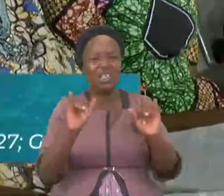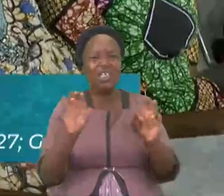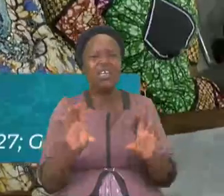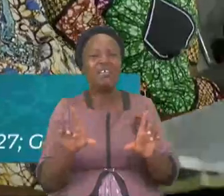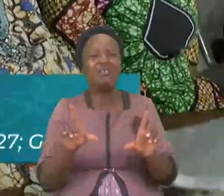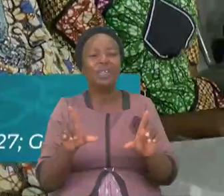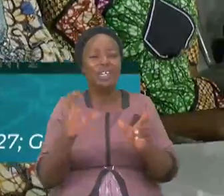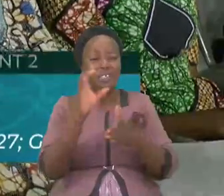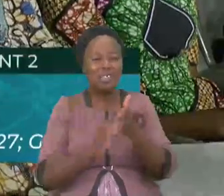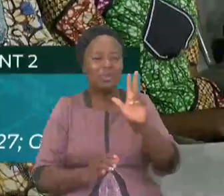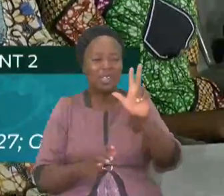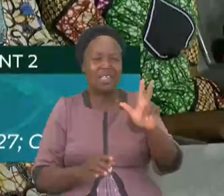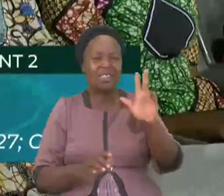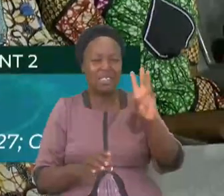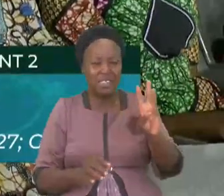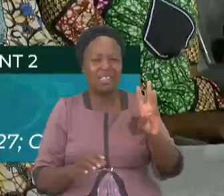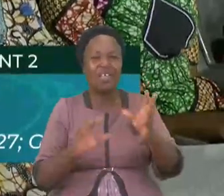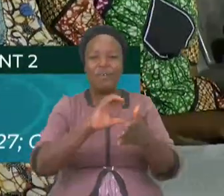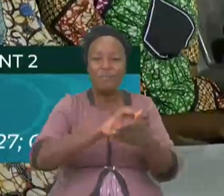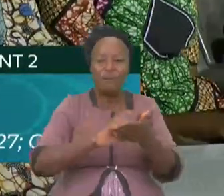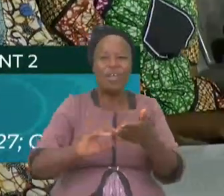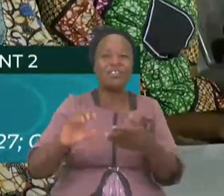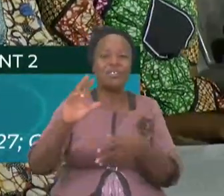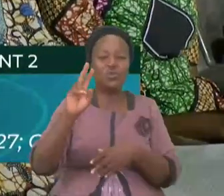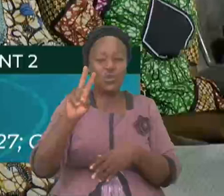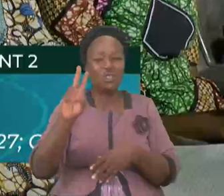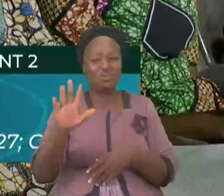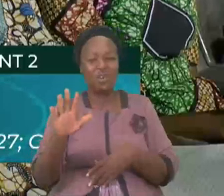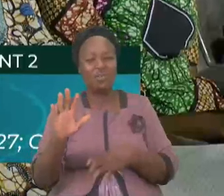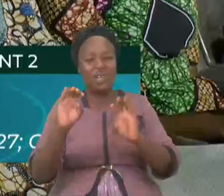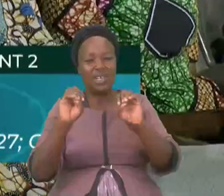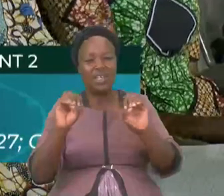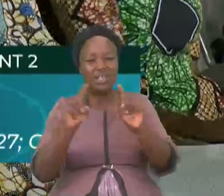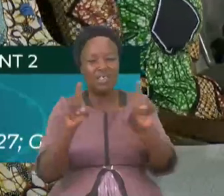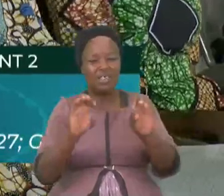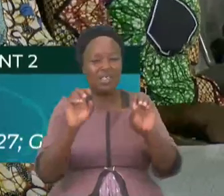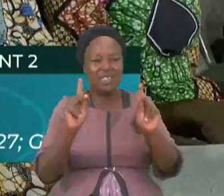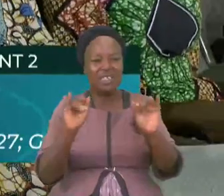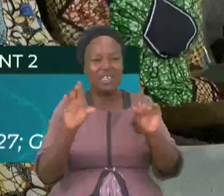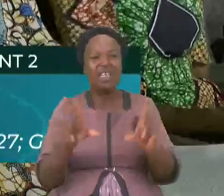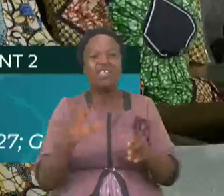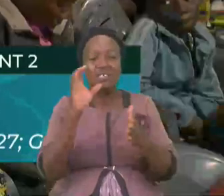Ézéchiel 36, verset 25. Ézéchiel